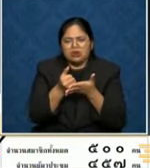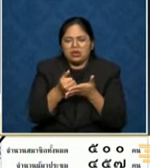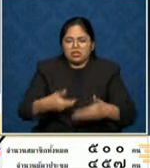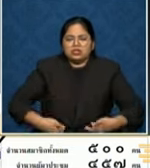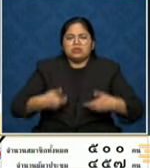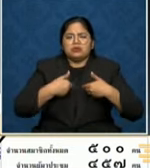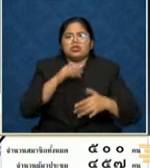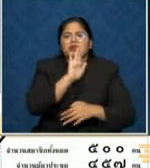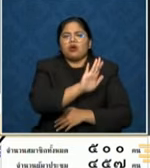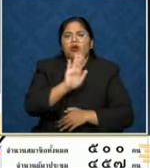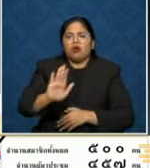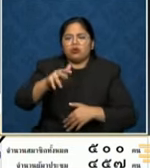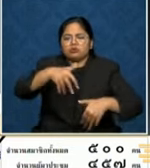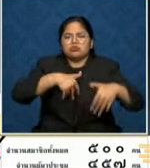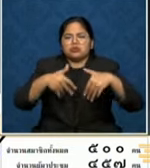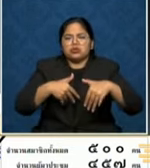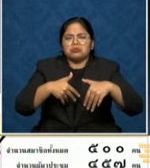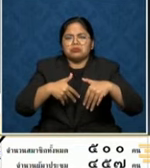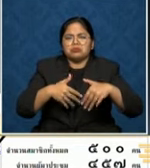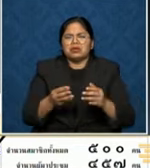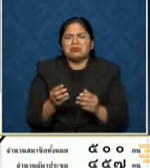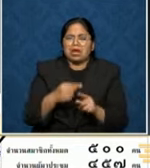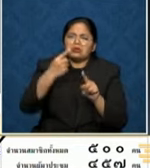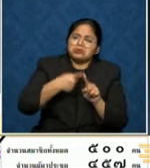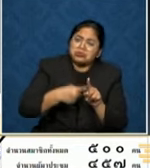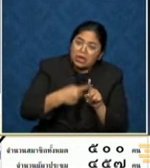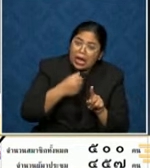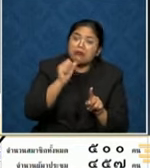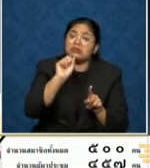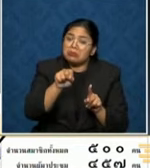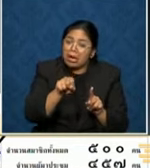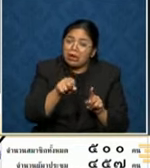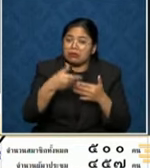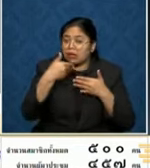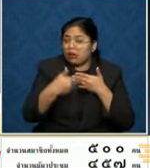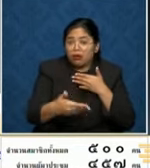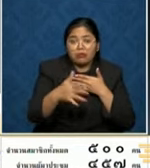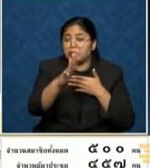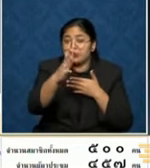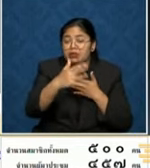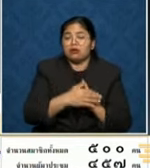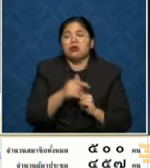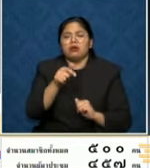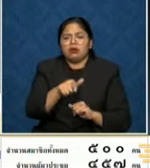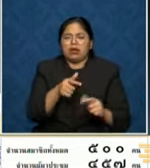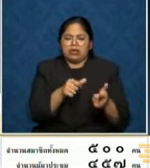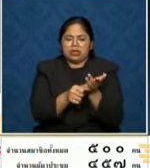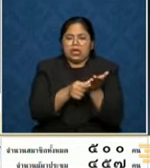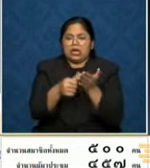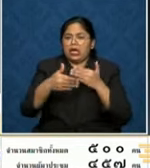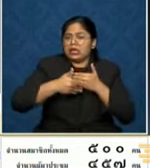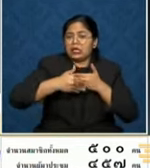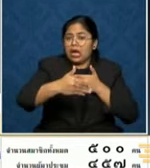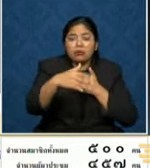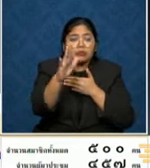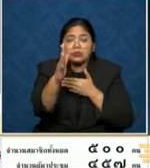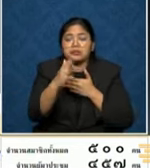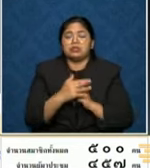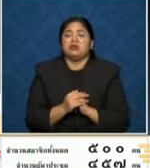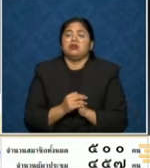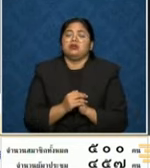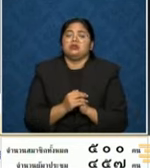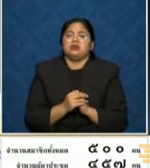รือว่ามันจะเป็นเพียงแค่การลดค่าครองชีพแบบชั่วครั้งชั่วคราวนะคะโดยที่ยังไม่ได้มีการแก้ไขปัญหาในระยะยาวตามมาค่ะเพราะว่